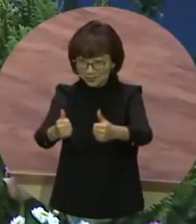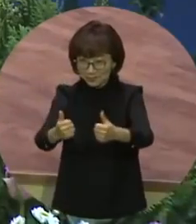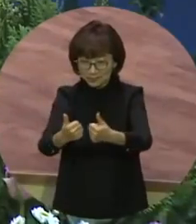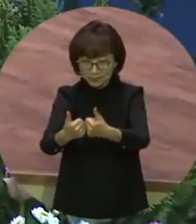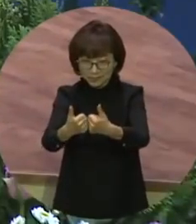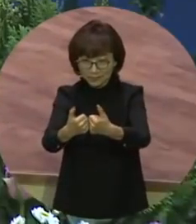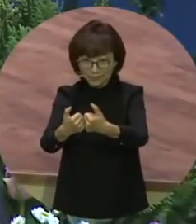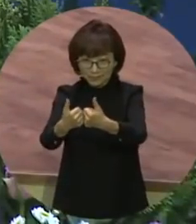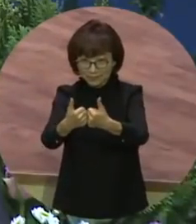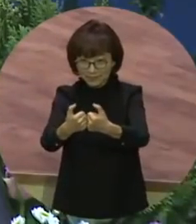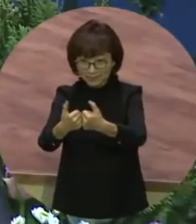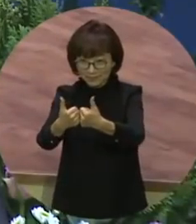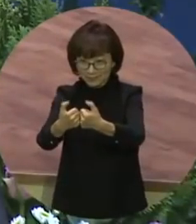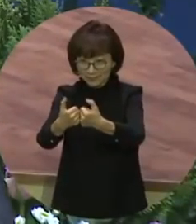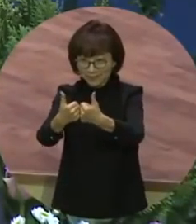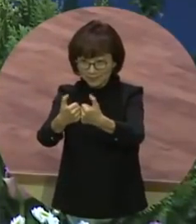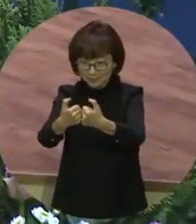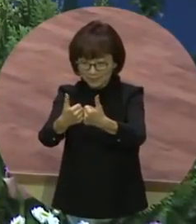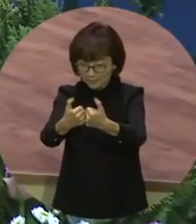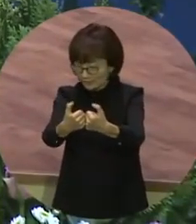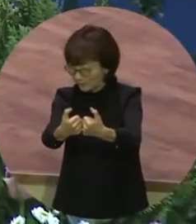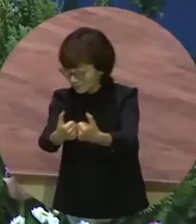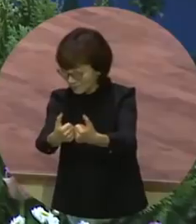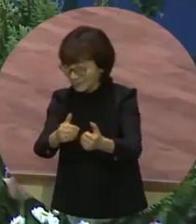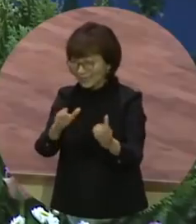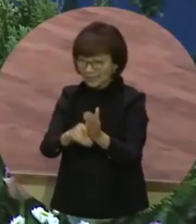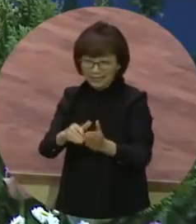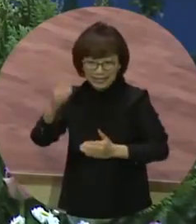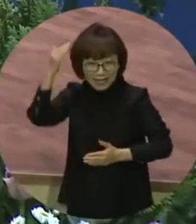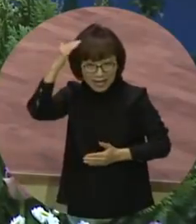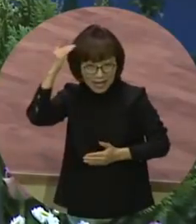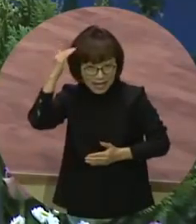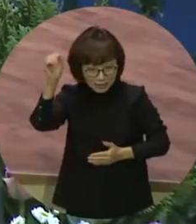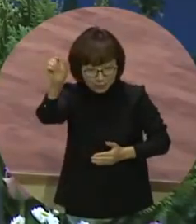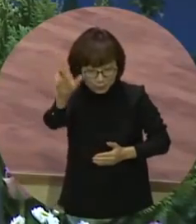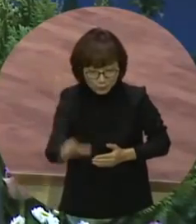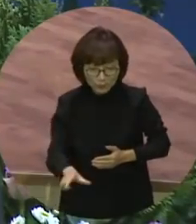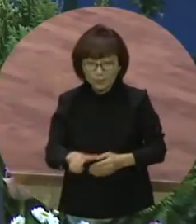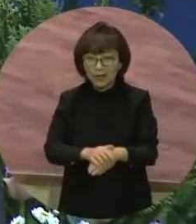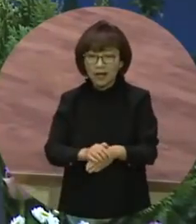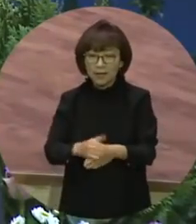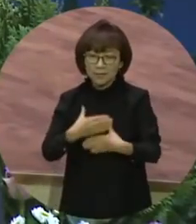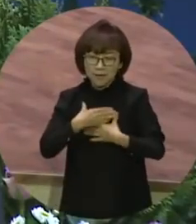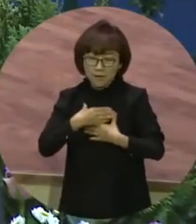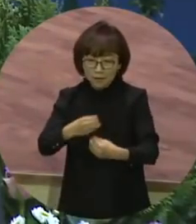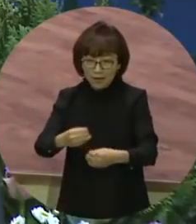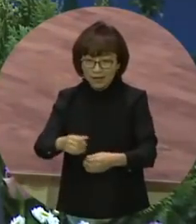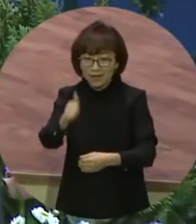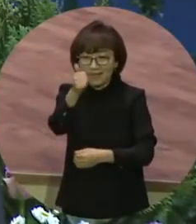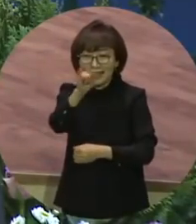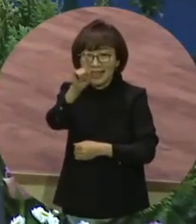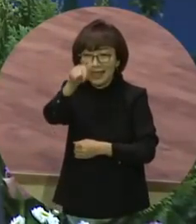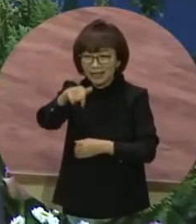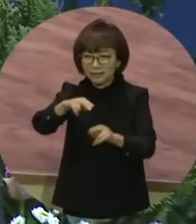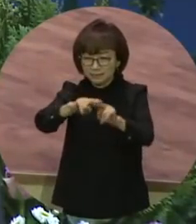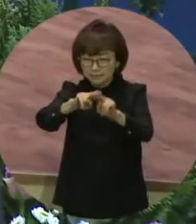이 회담을 통해서 한반도 평화와 또 비핵화를 위한